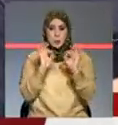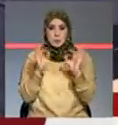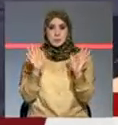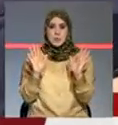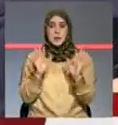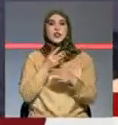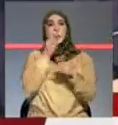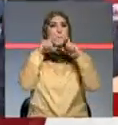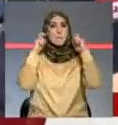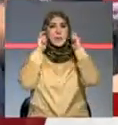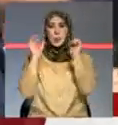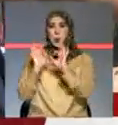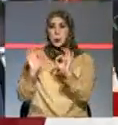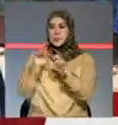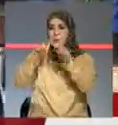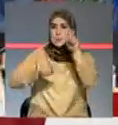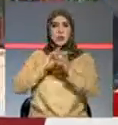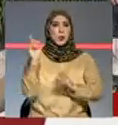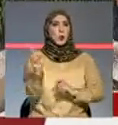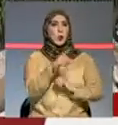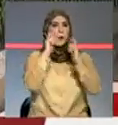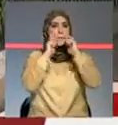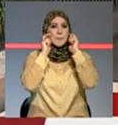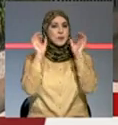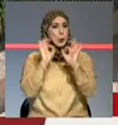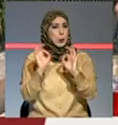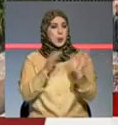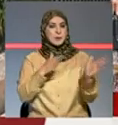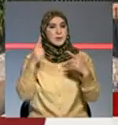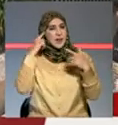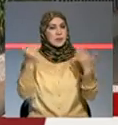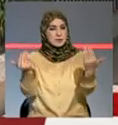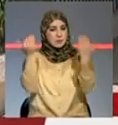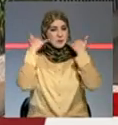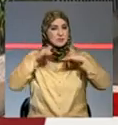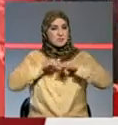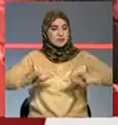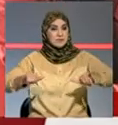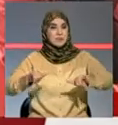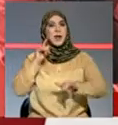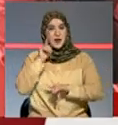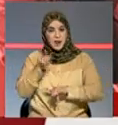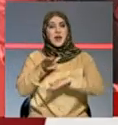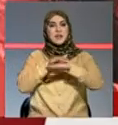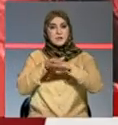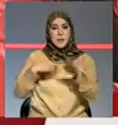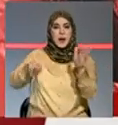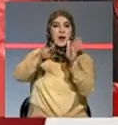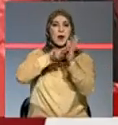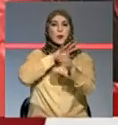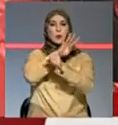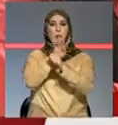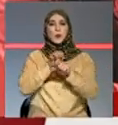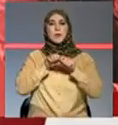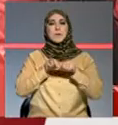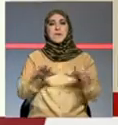ماسك. أخسر، فماش واحد لابس ماسك. هذا التراخي في الالتزام بالإجراءات الوقائية أدى إلى عودة انتشار الوباء